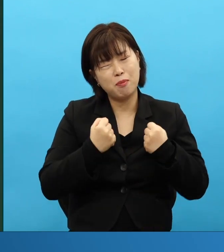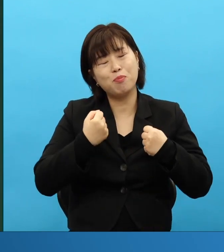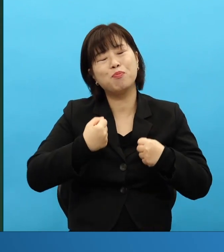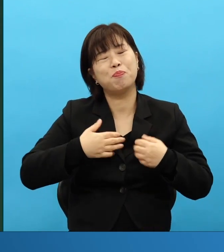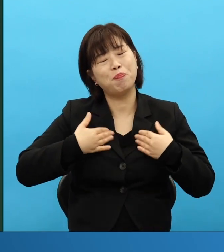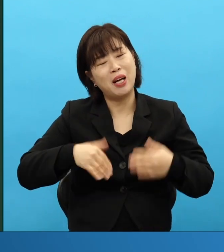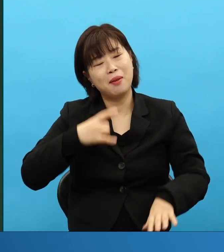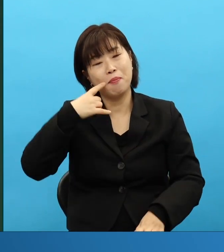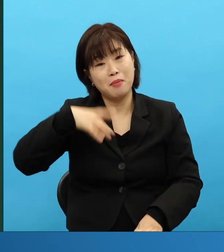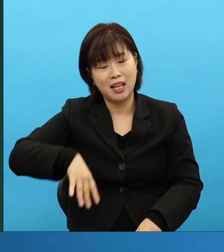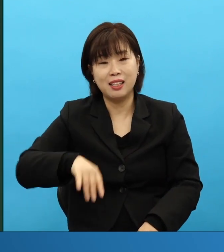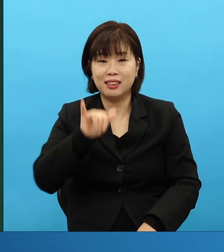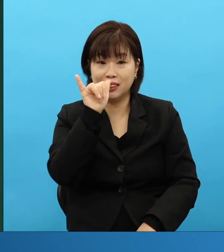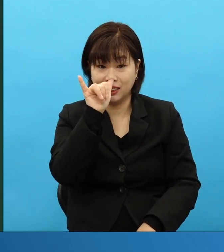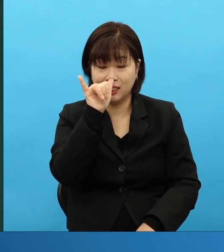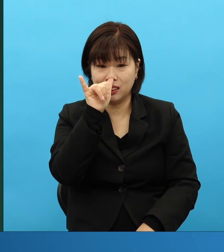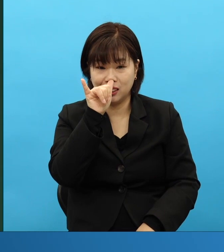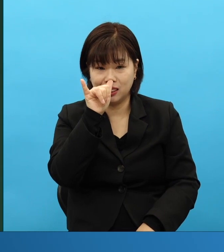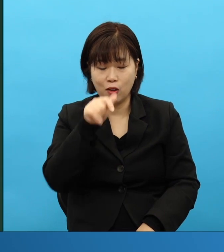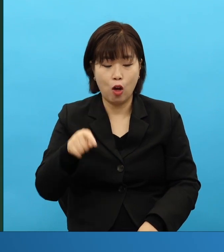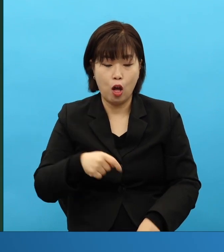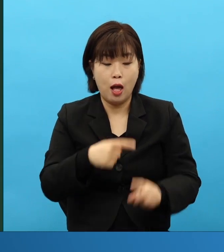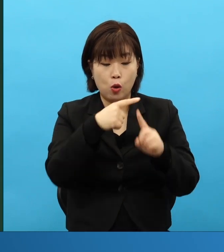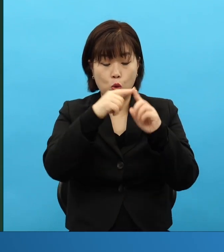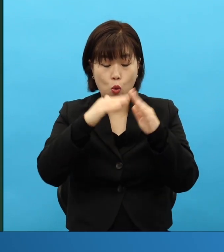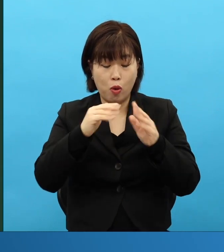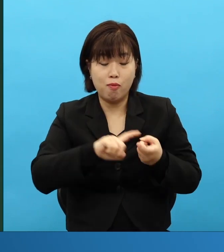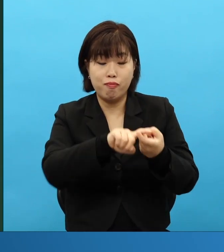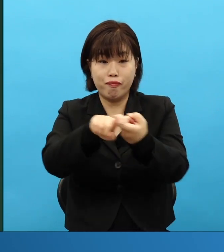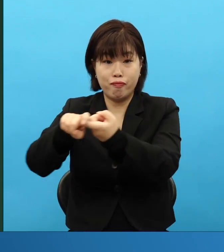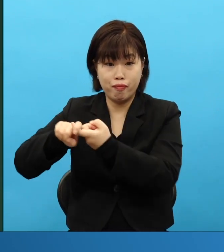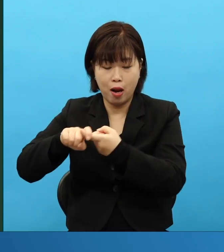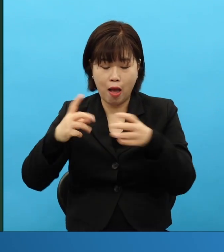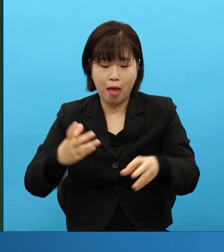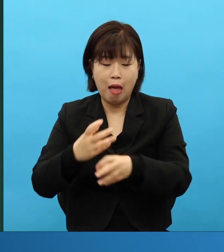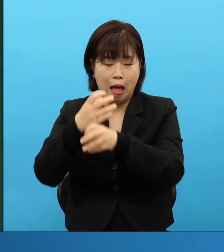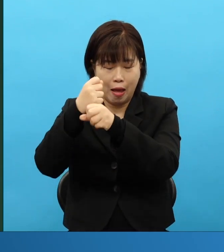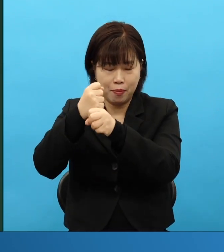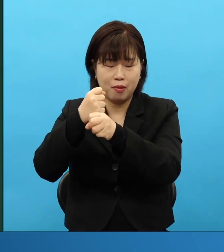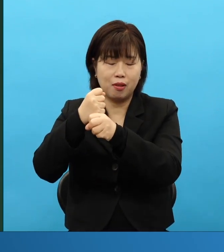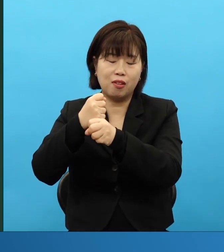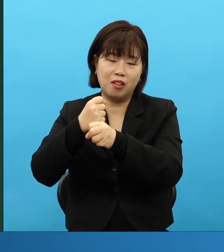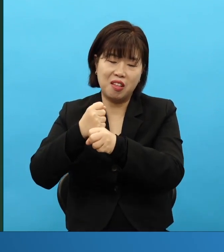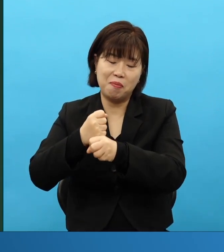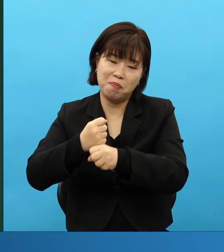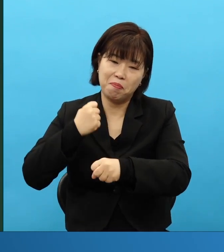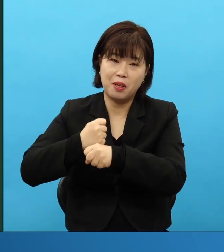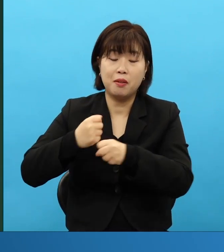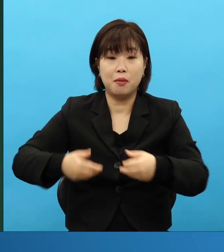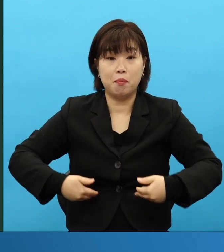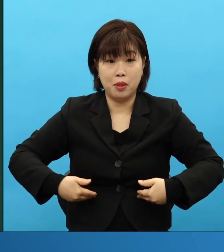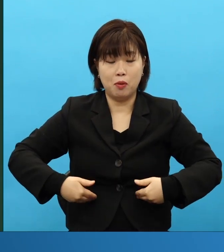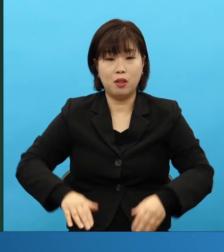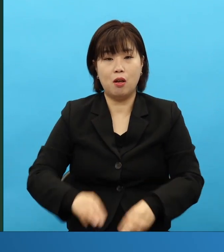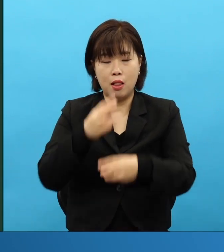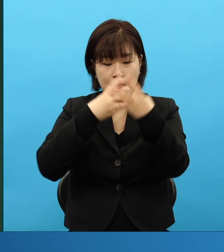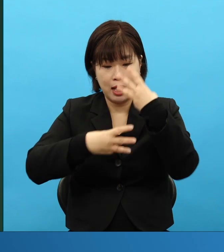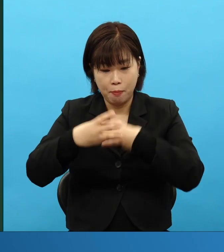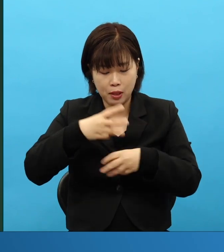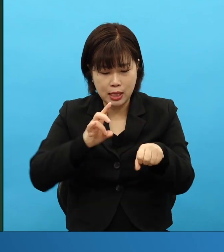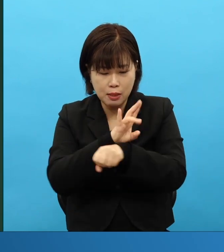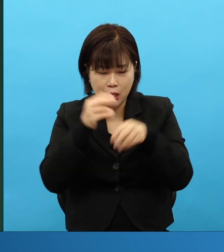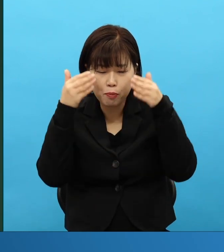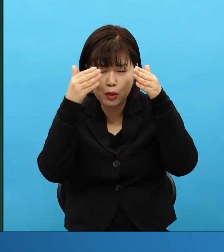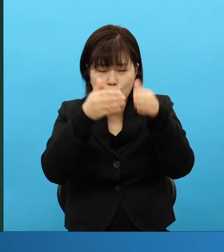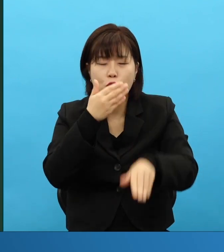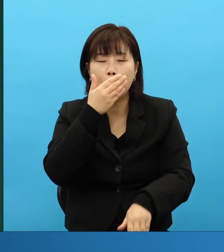렘넌트를 모아놓고 24 하는 데는 두 군데밖에 없다니까요. RGS와 RLS예요. So it's only the RGS and RLS that gather our remnants together, and they can focus on this 24